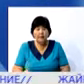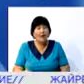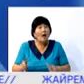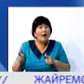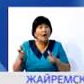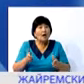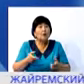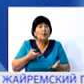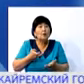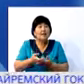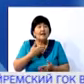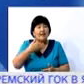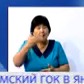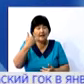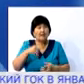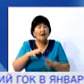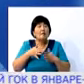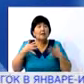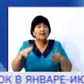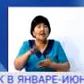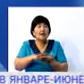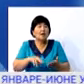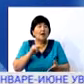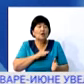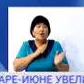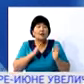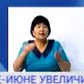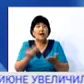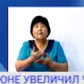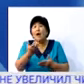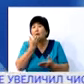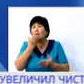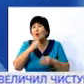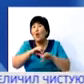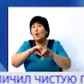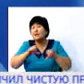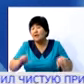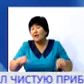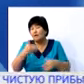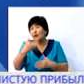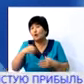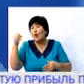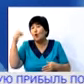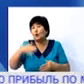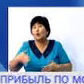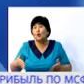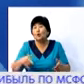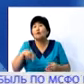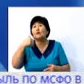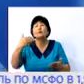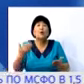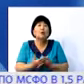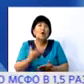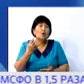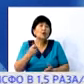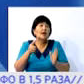Готовь сани летом. Продолжаются масштабные работы по кардинальному обновлению теплосетей. В рамках программы «Нурлыжол» в этом году будет обновлено